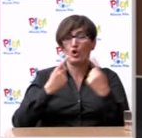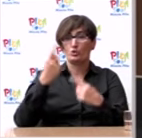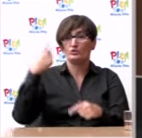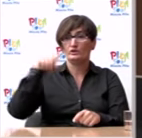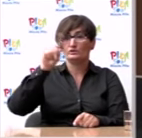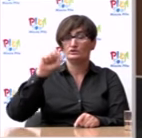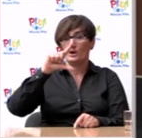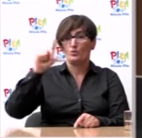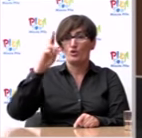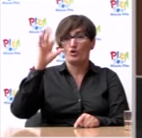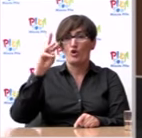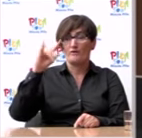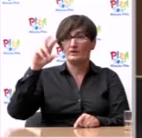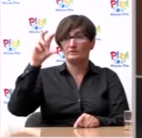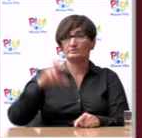Iwona Wojtecka.